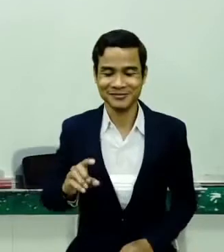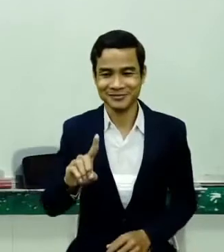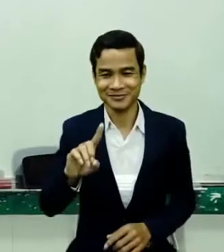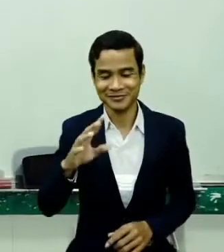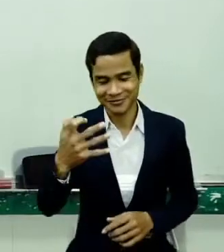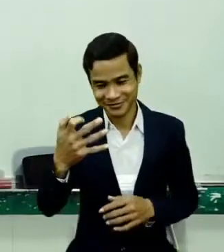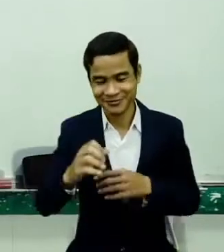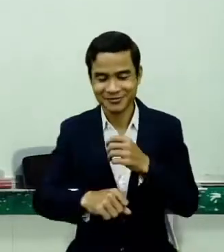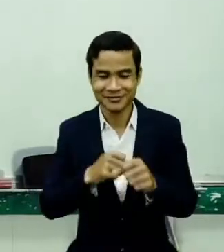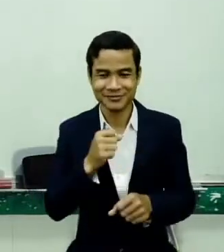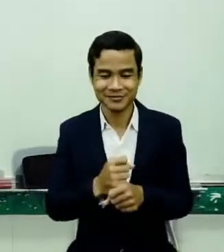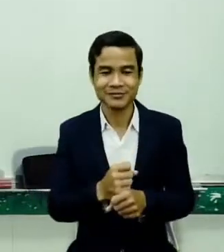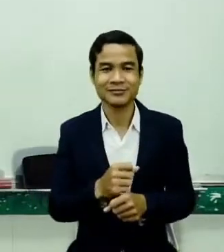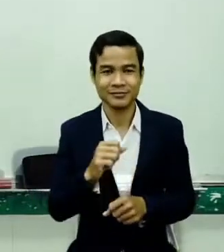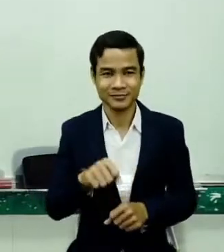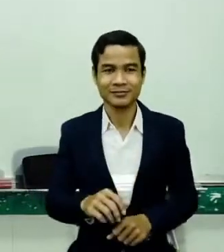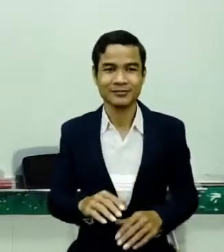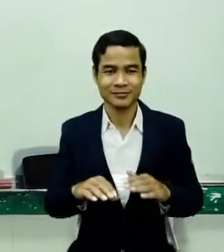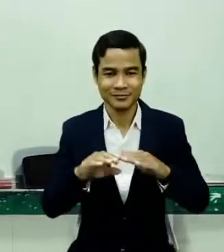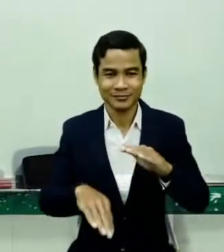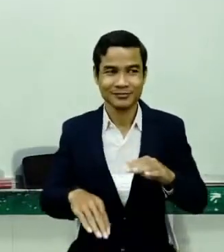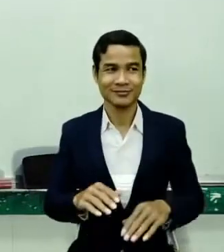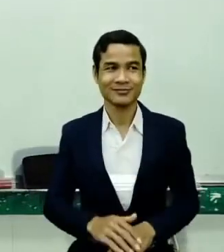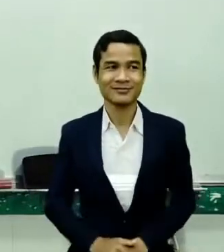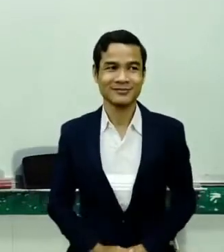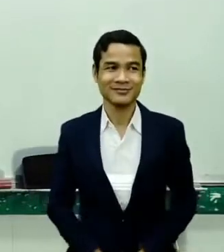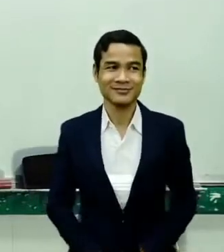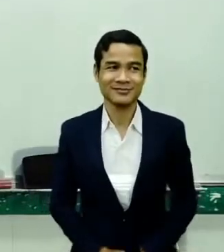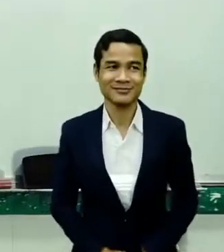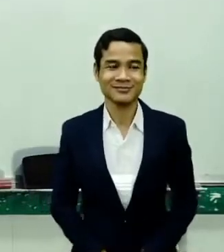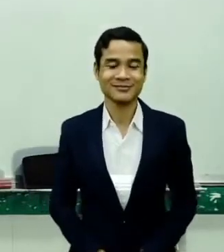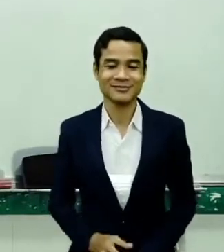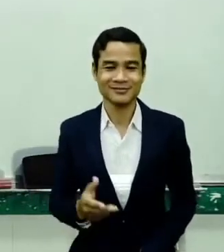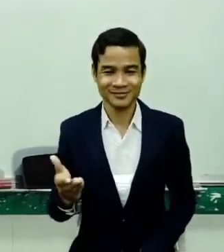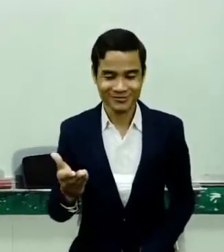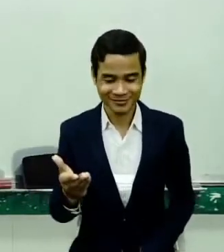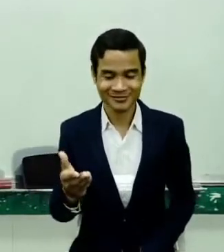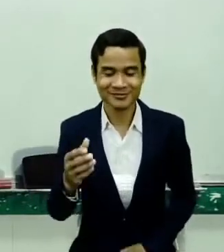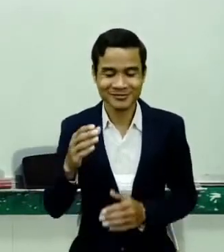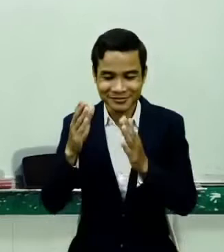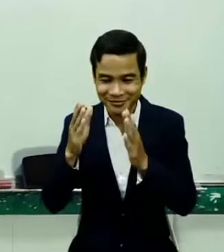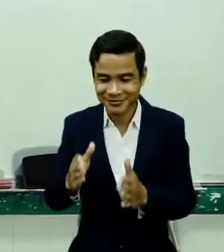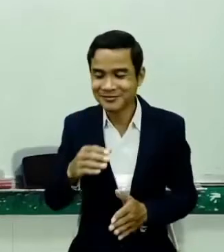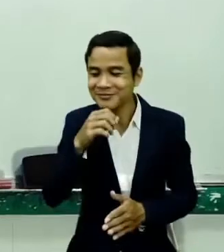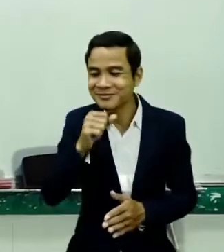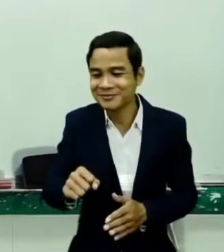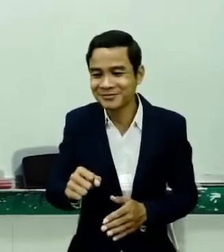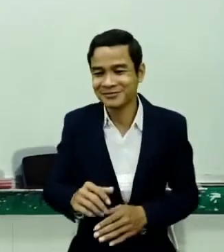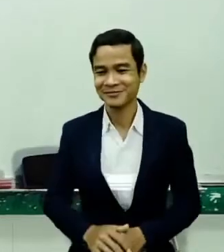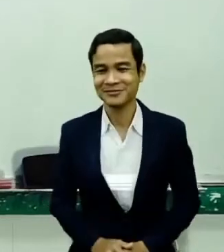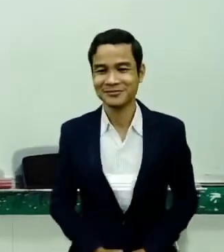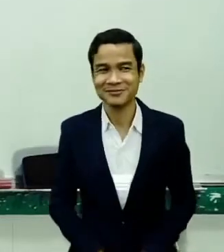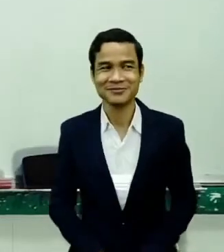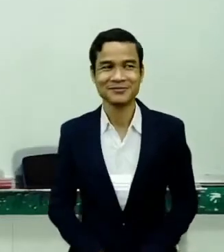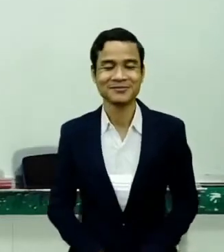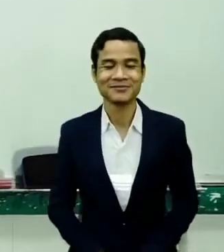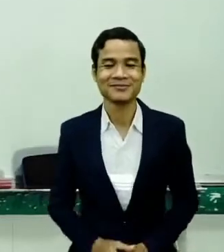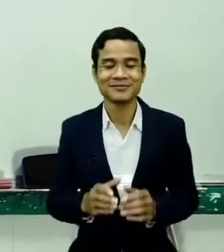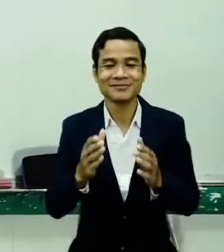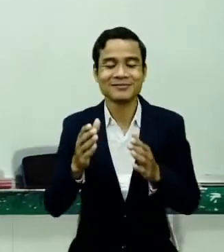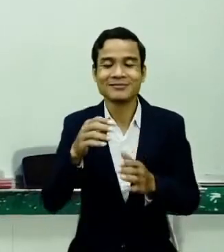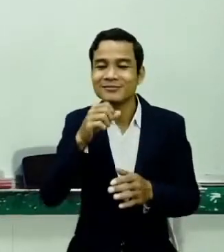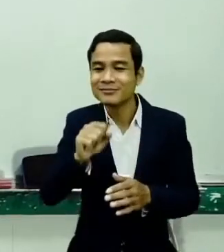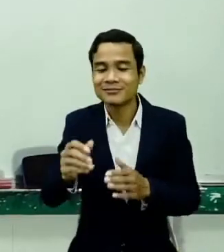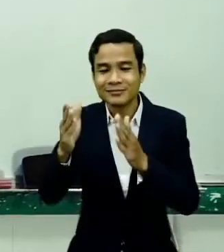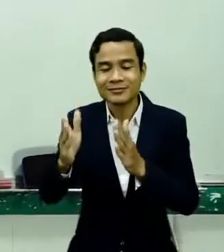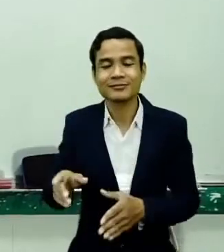ជាង18ឆ្នាំចាចុះសម្រាប់មនុស្សចាស់នរណាខ្លះជាមនុស្